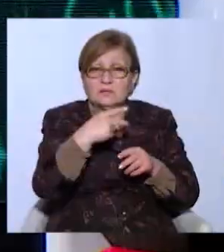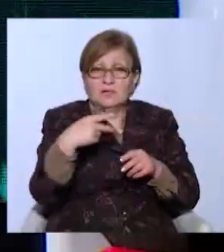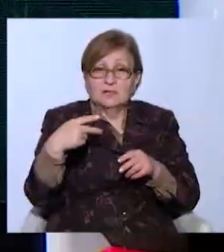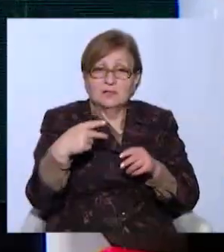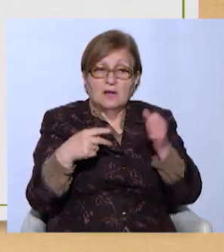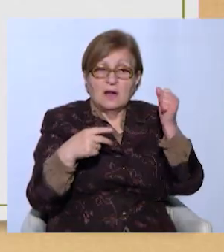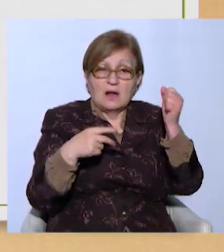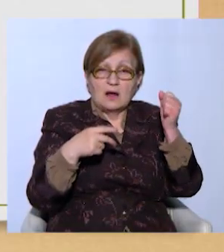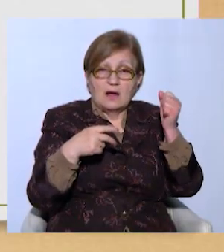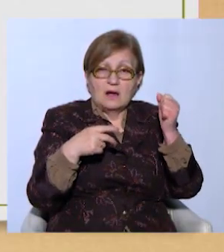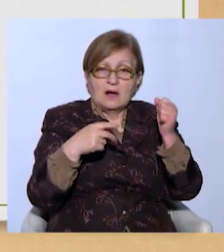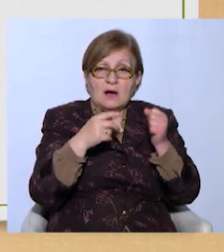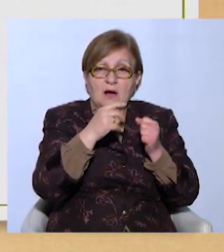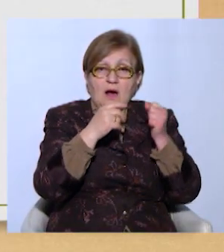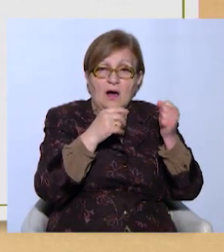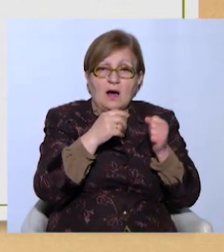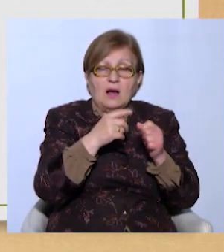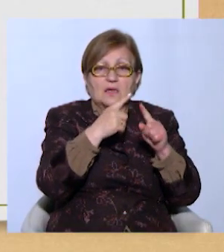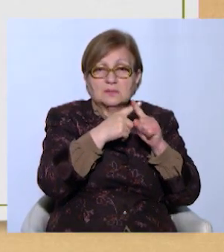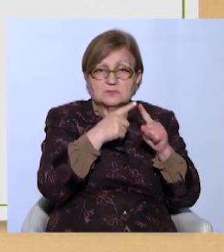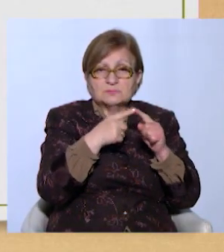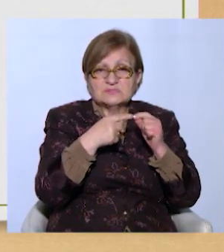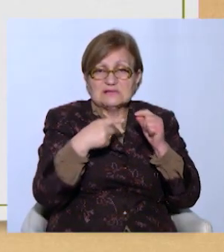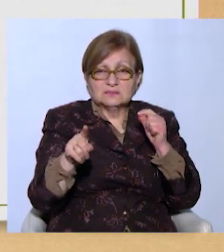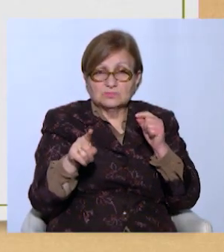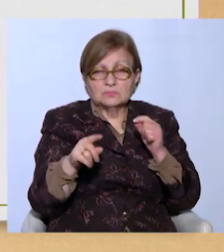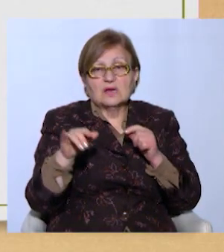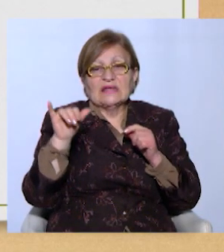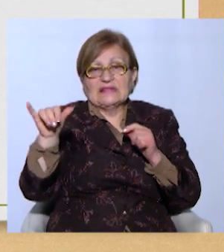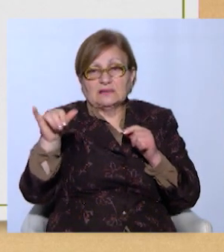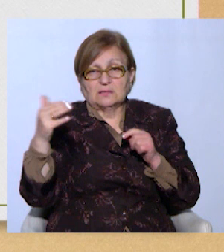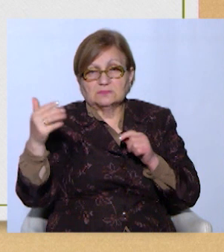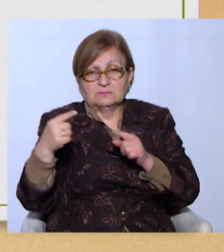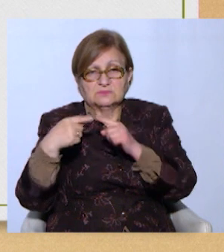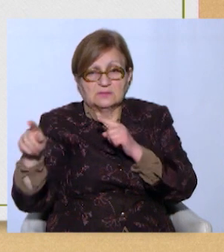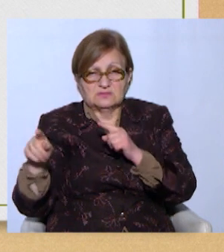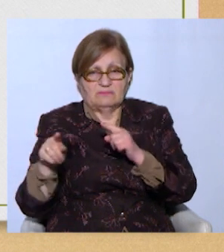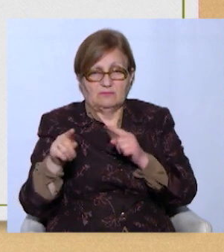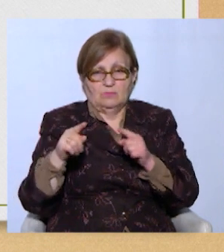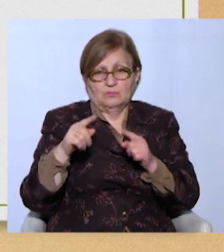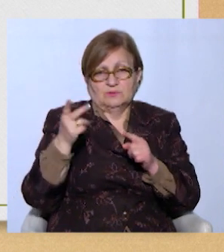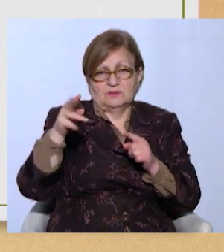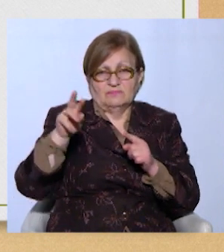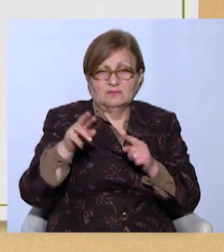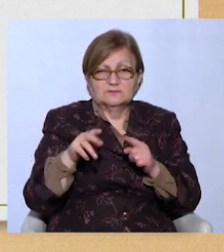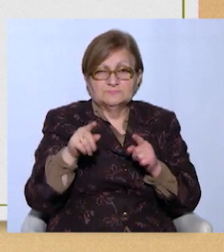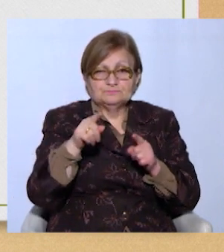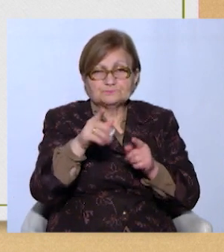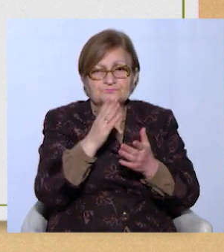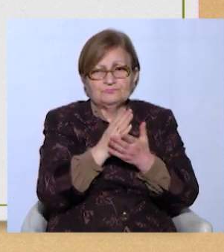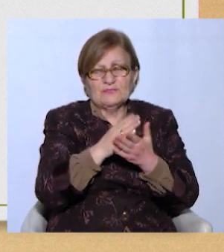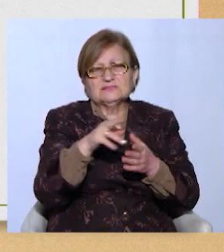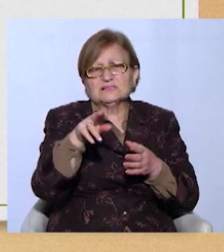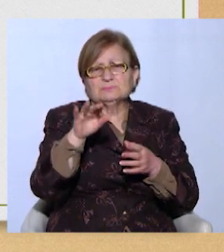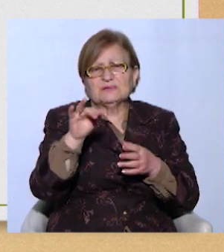ა x-ების განსხვავების კვადრატს დამატებული y-ების განსხვავების კვადრატი. ეს სხვა არაფერია თუ არა პითაგორას